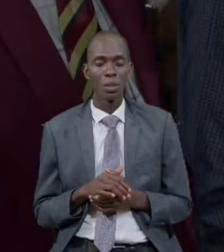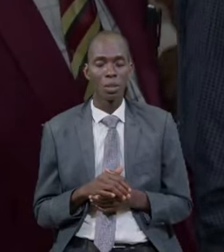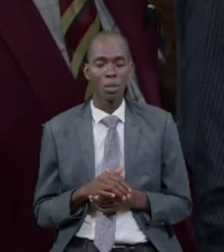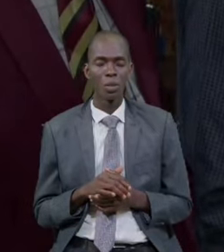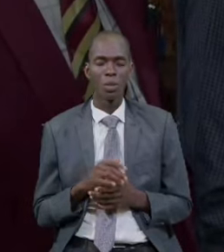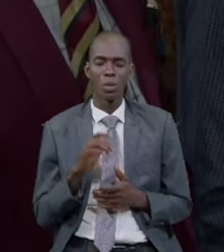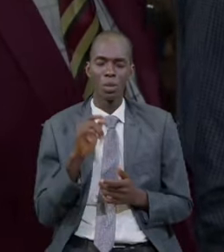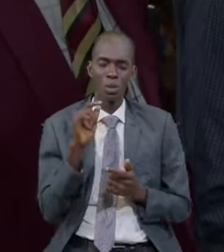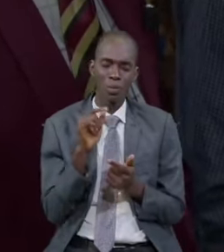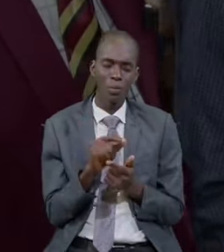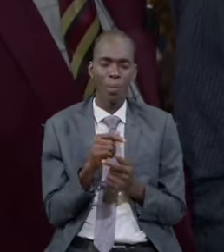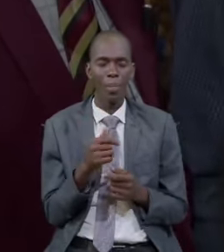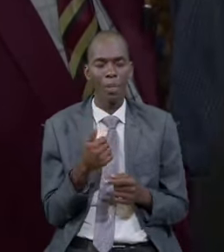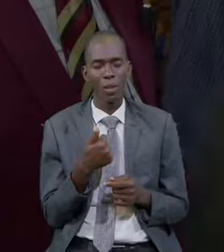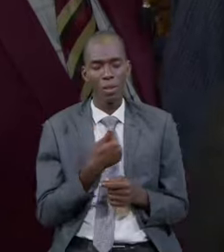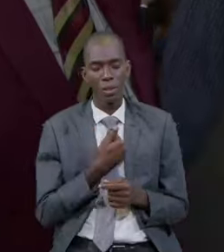Minimise le moi.